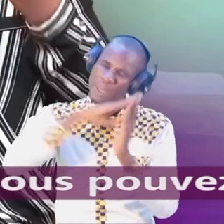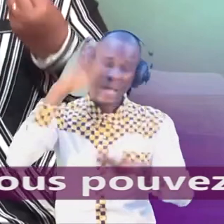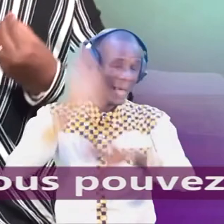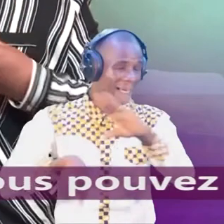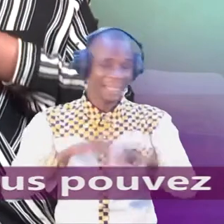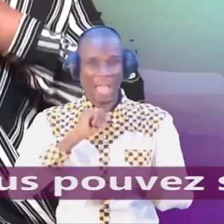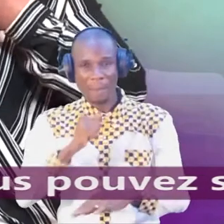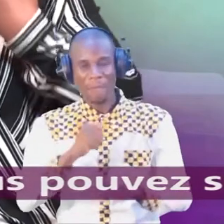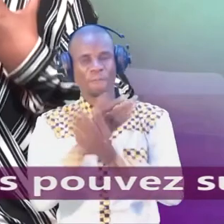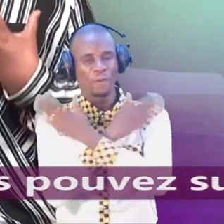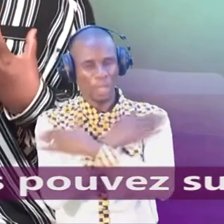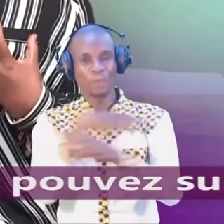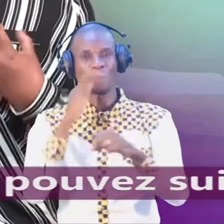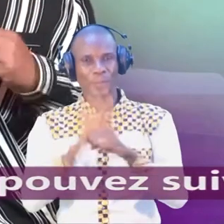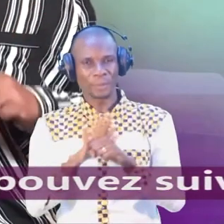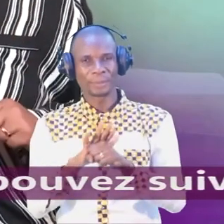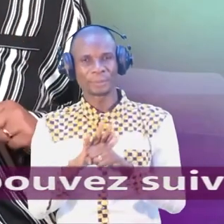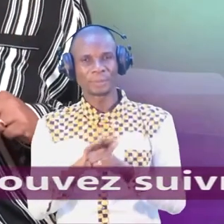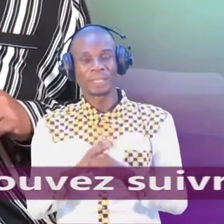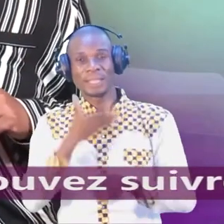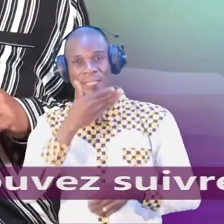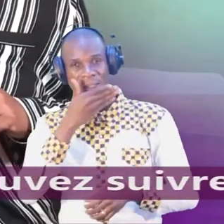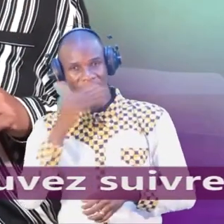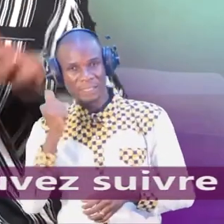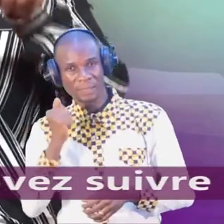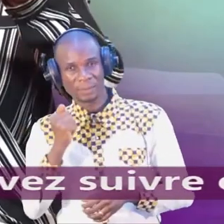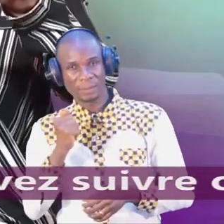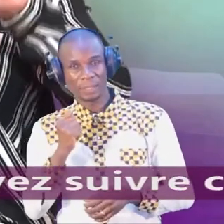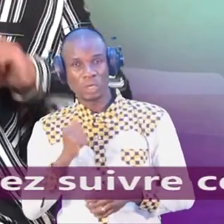vizuri sana dakika kama 15 hivi.